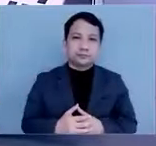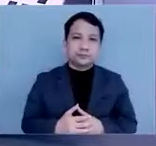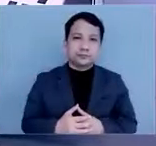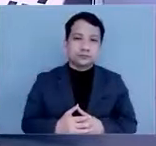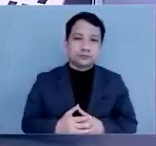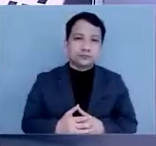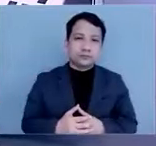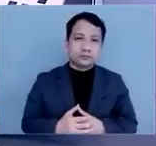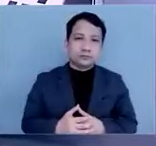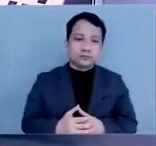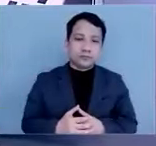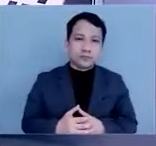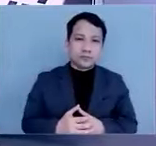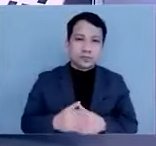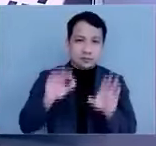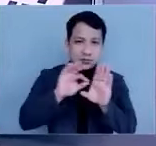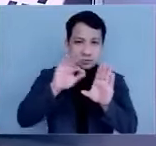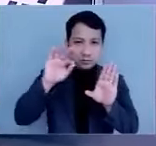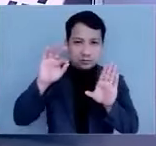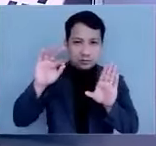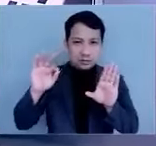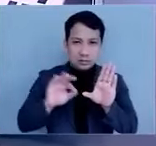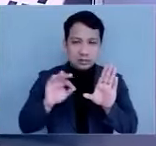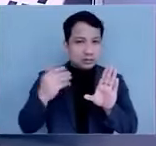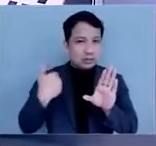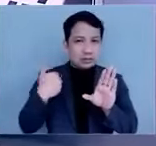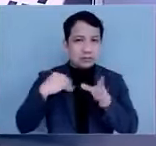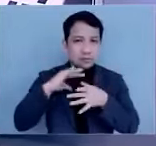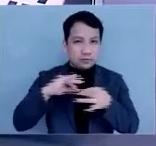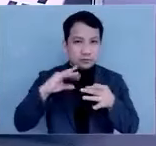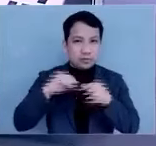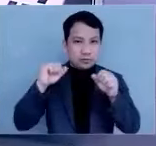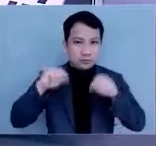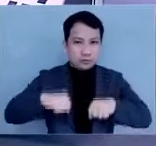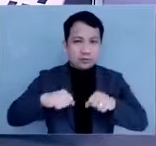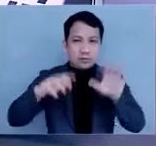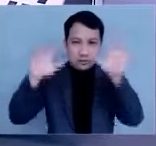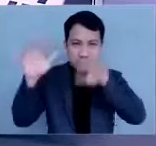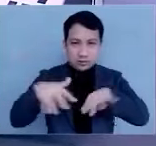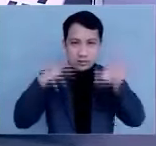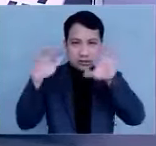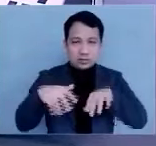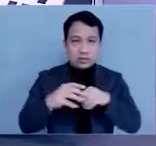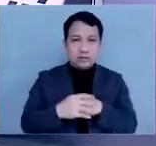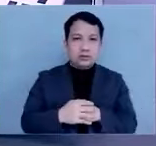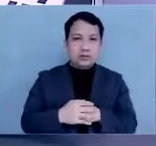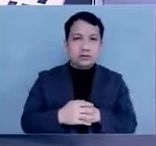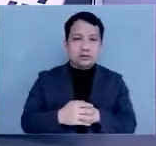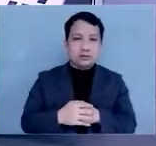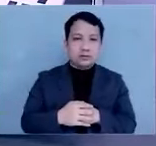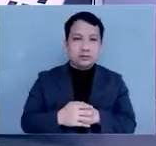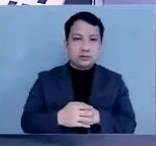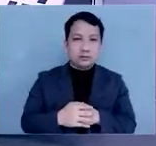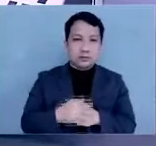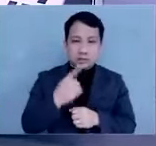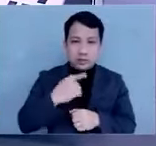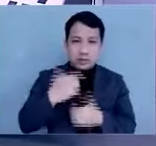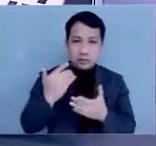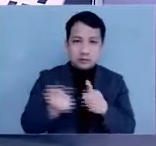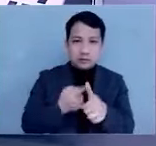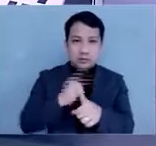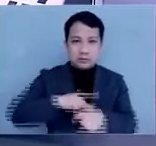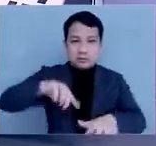Palayo na po si Christine pero hindi pa po tapos ang kwento niyan dahil malakas pa po ang pag-ulan at yung ulang babagsak ngayong gabi,